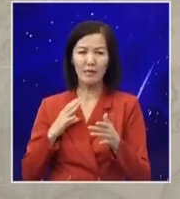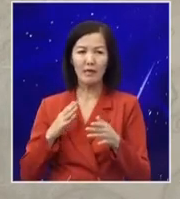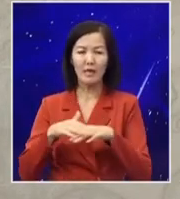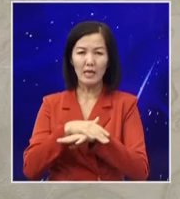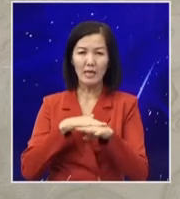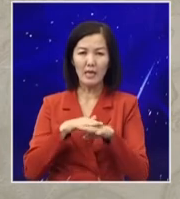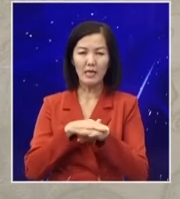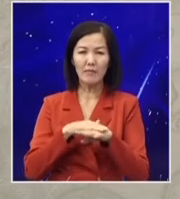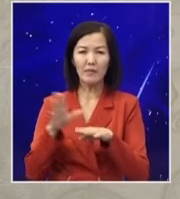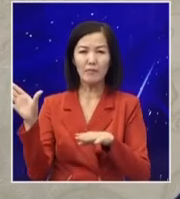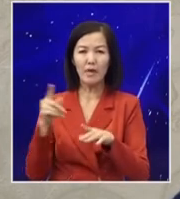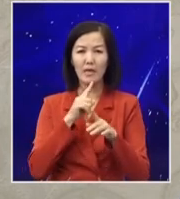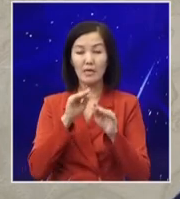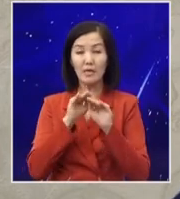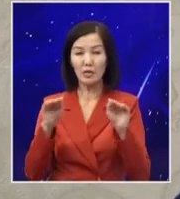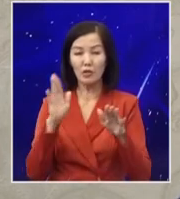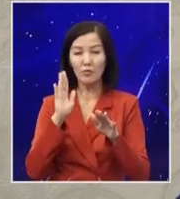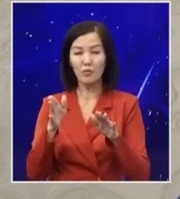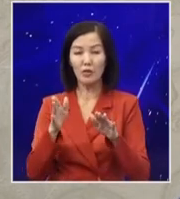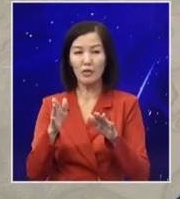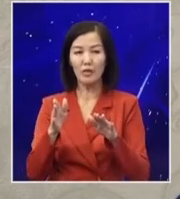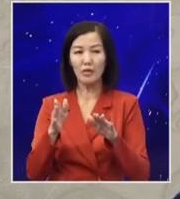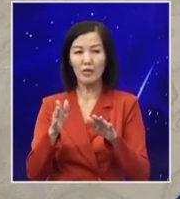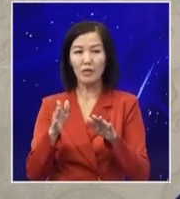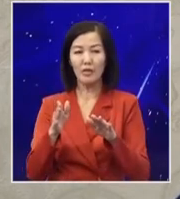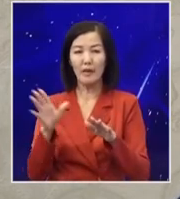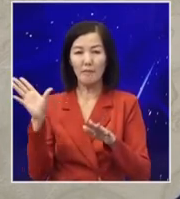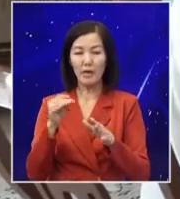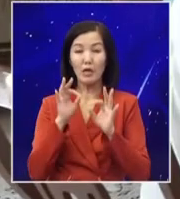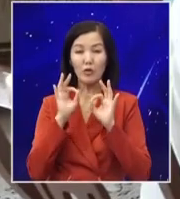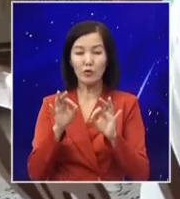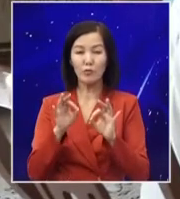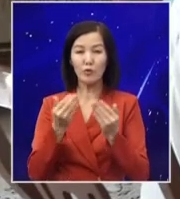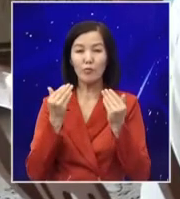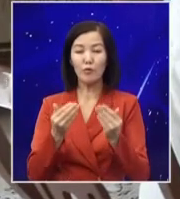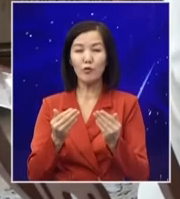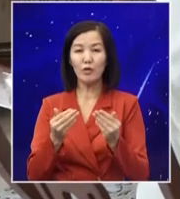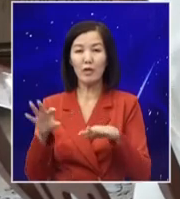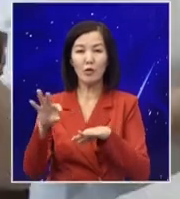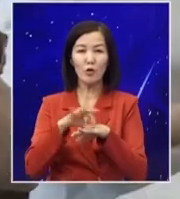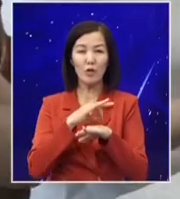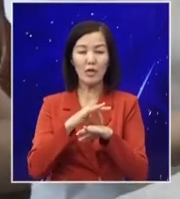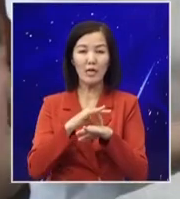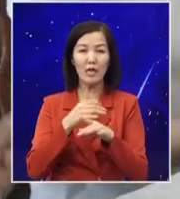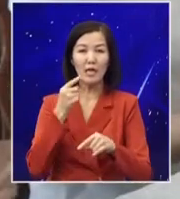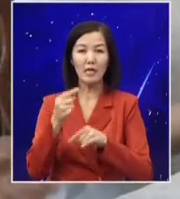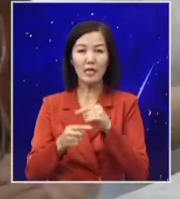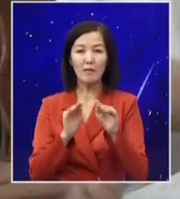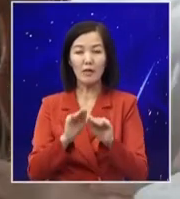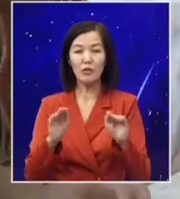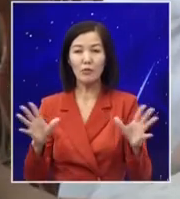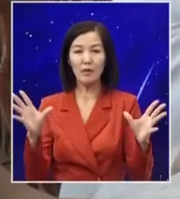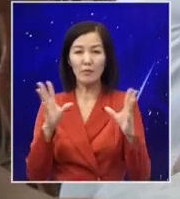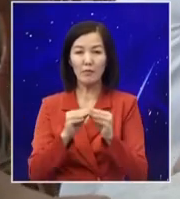еліміз ішімізде тыныштық болса берекелі боламыз. Бүгінде Құдай қосқан қосағымен немере шөберелерінің